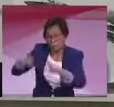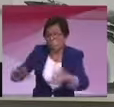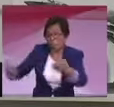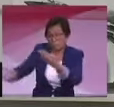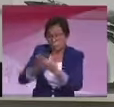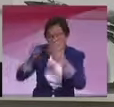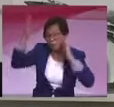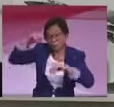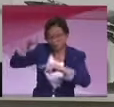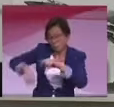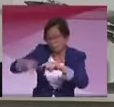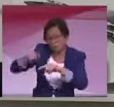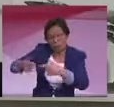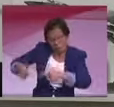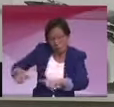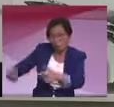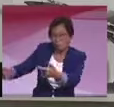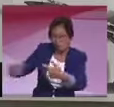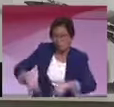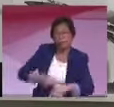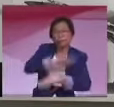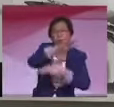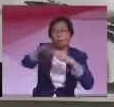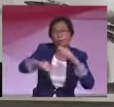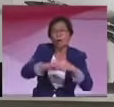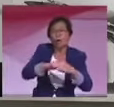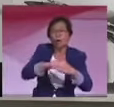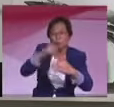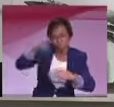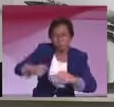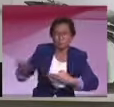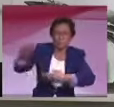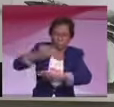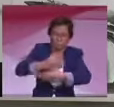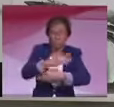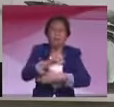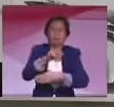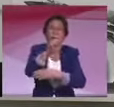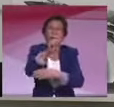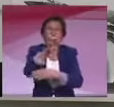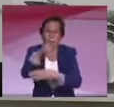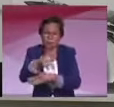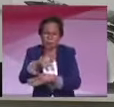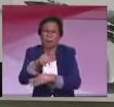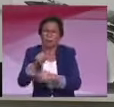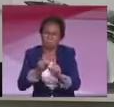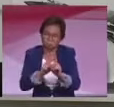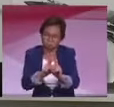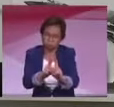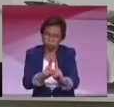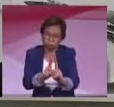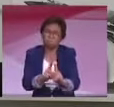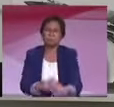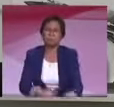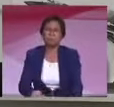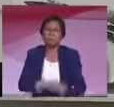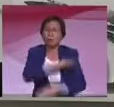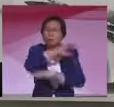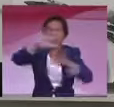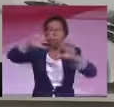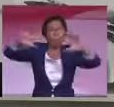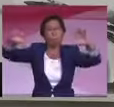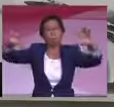menjalani kuarantin dan semua SOP yang ketat yang ditetapkan oleh kerajaan. Tapi untuk seluruh